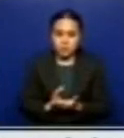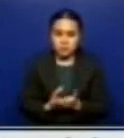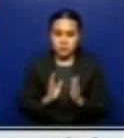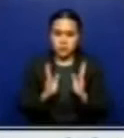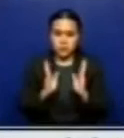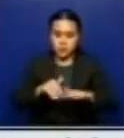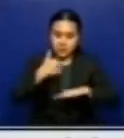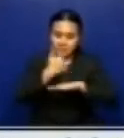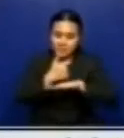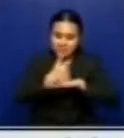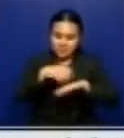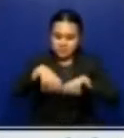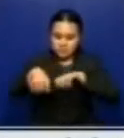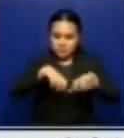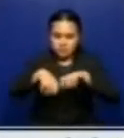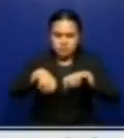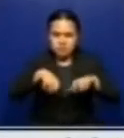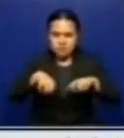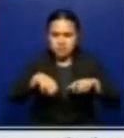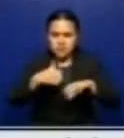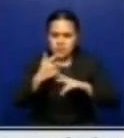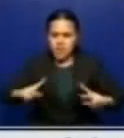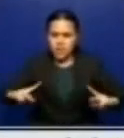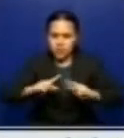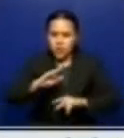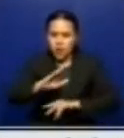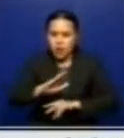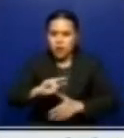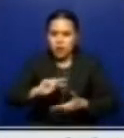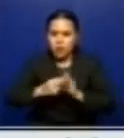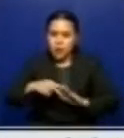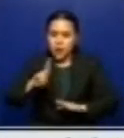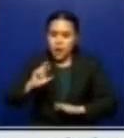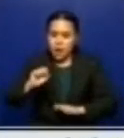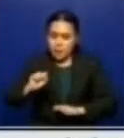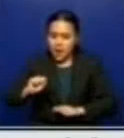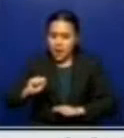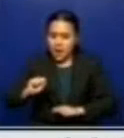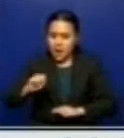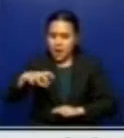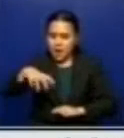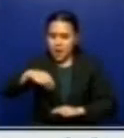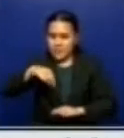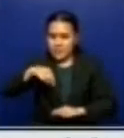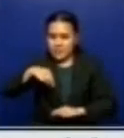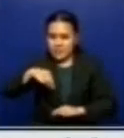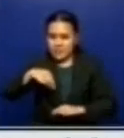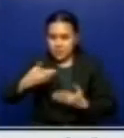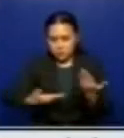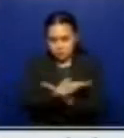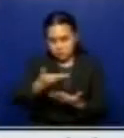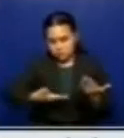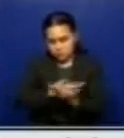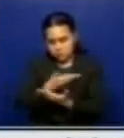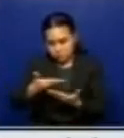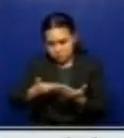ช่นเดียวกันท่านไม่มีข้อมูลเลยว่าที่จะให้สภาแห่งนี้วินิจฉัยว่า